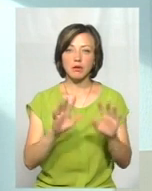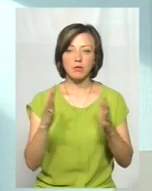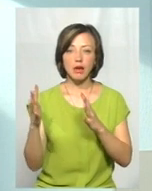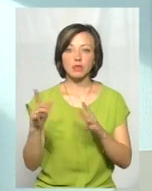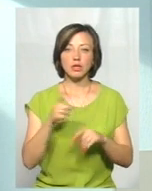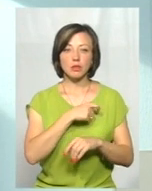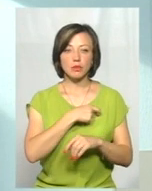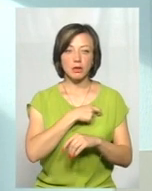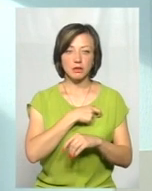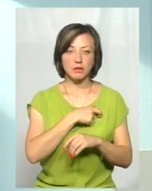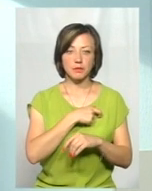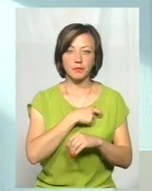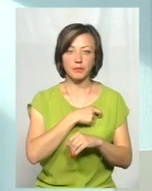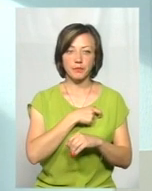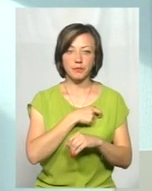депутати там